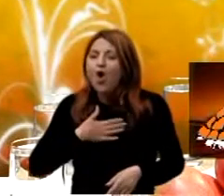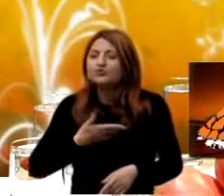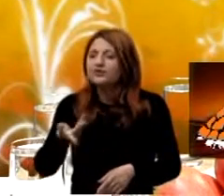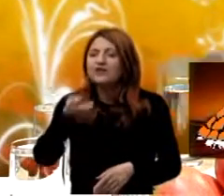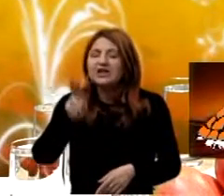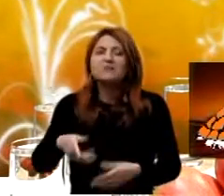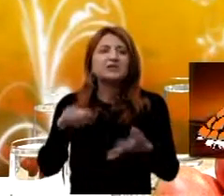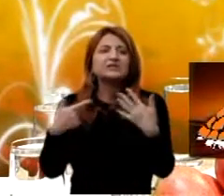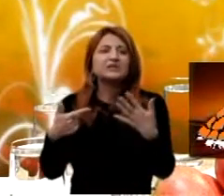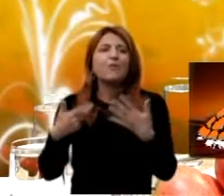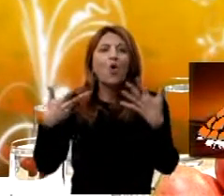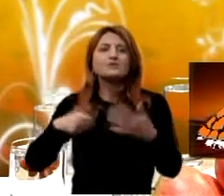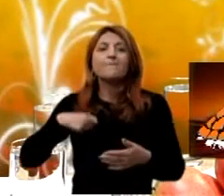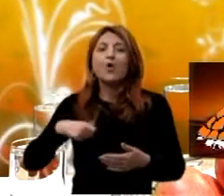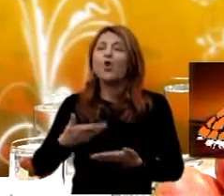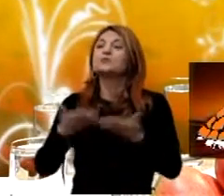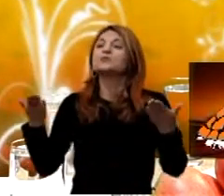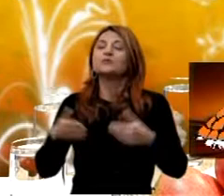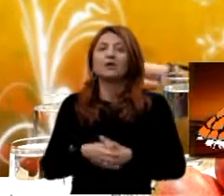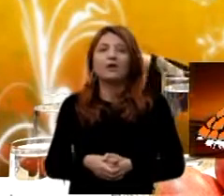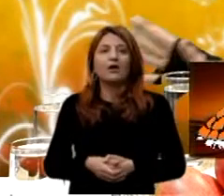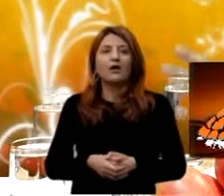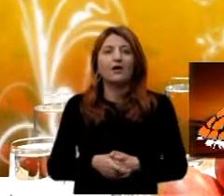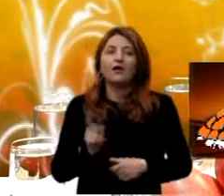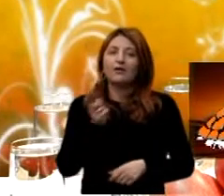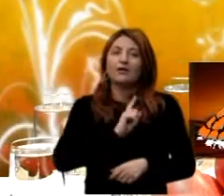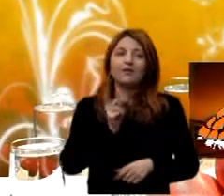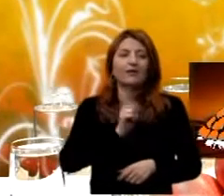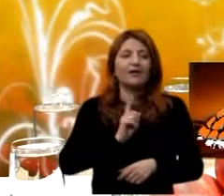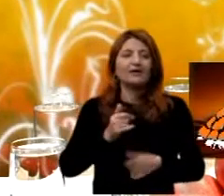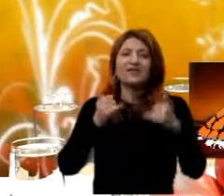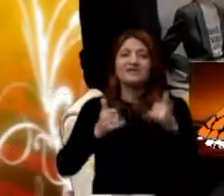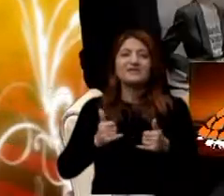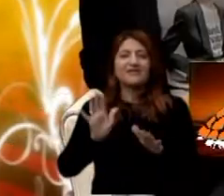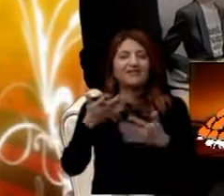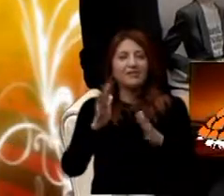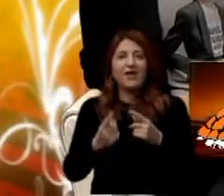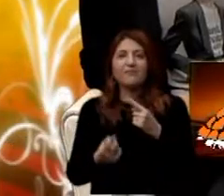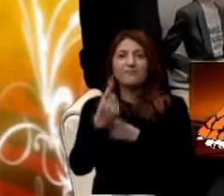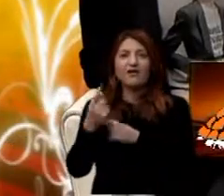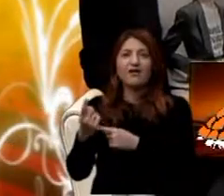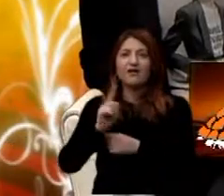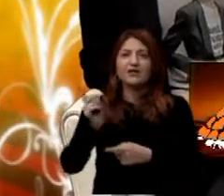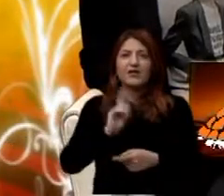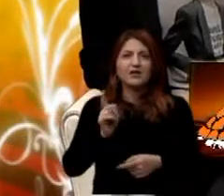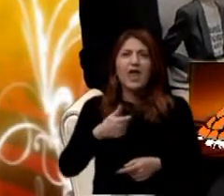imate 78 godina. A ne, to se dobro, više ne događa. Ne radi dobro.